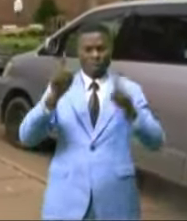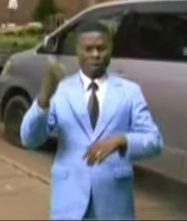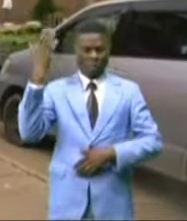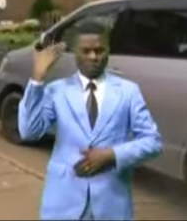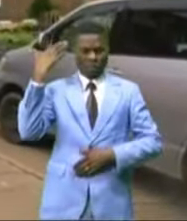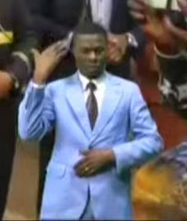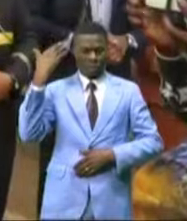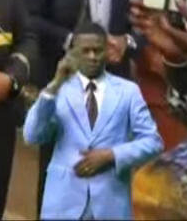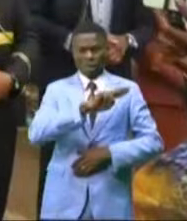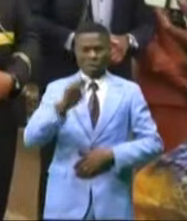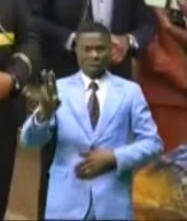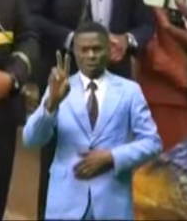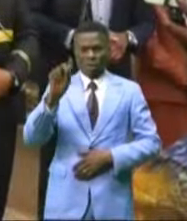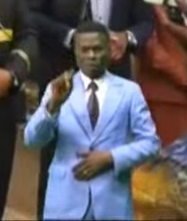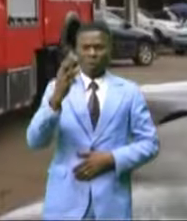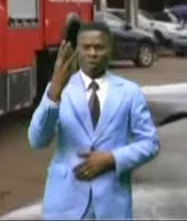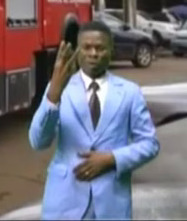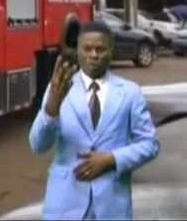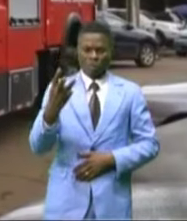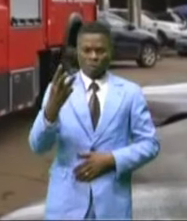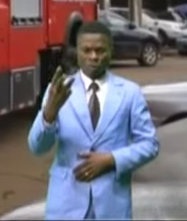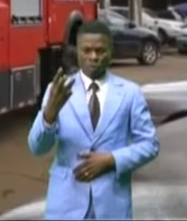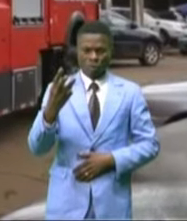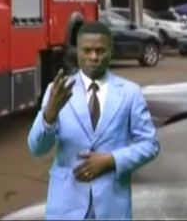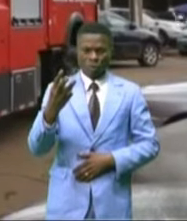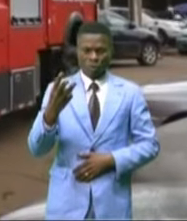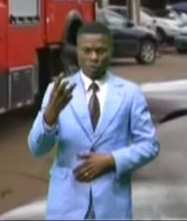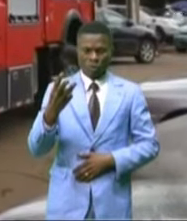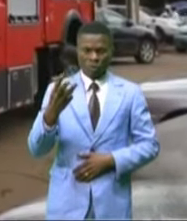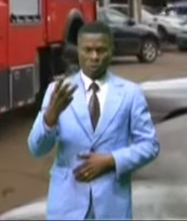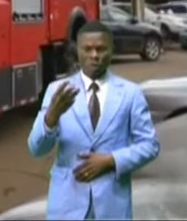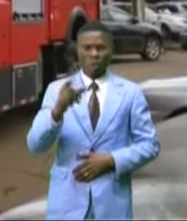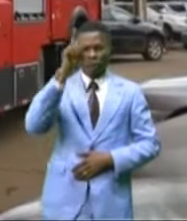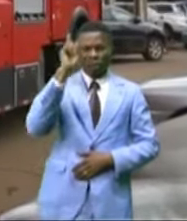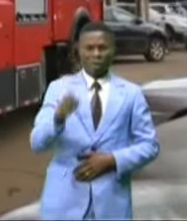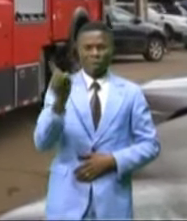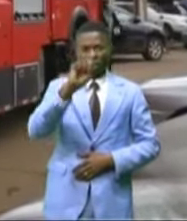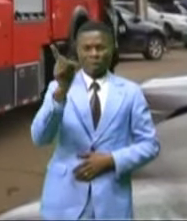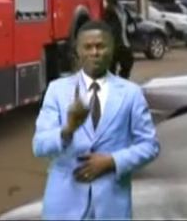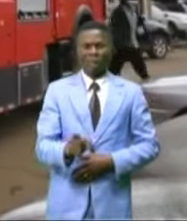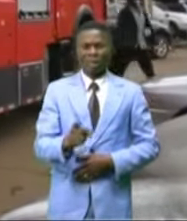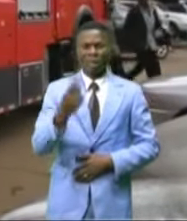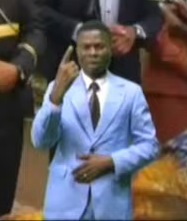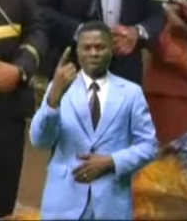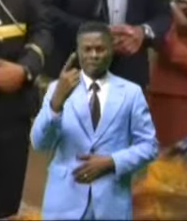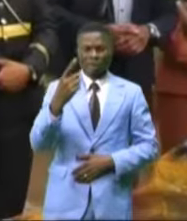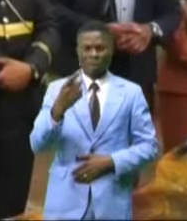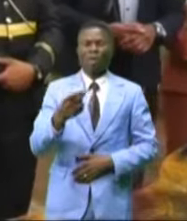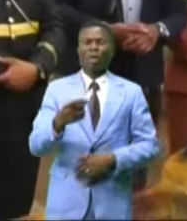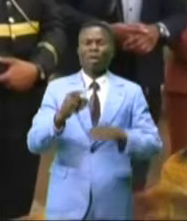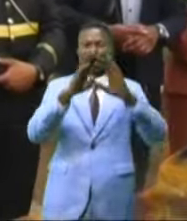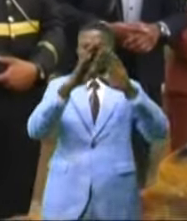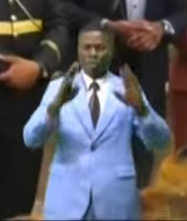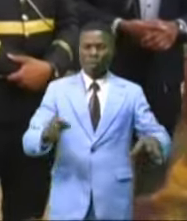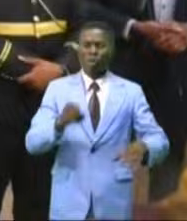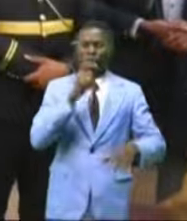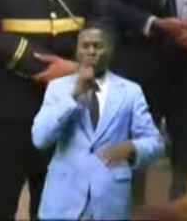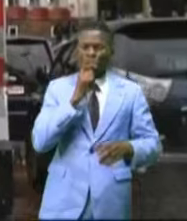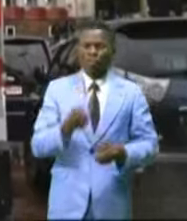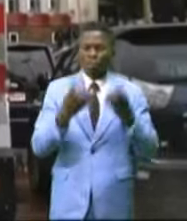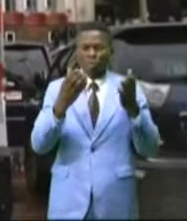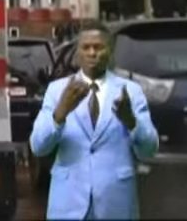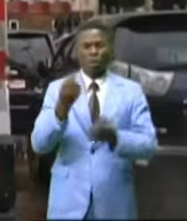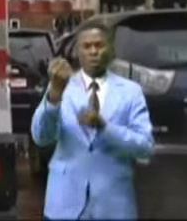l'année 2023 couvert plus ou moins 131 cas d'incendie avec des camion de tiers